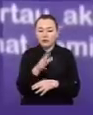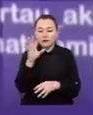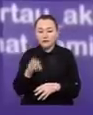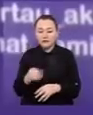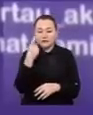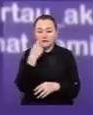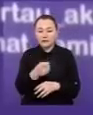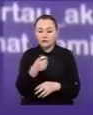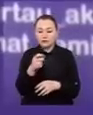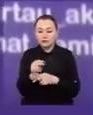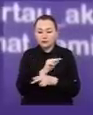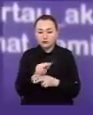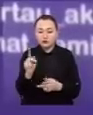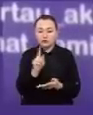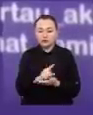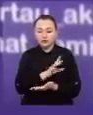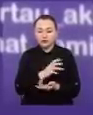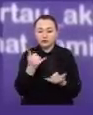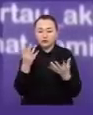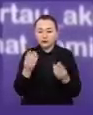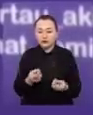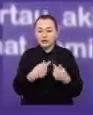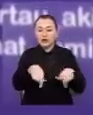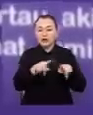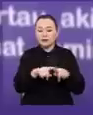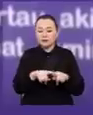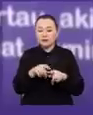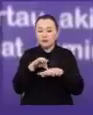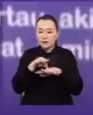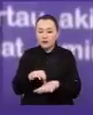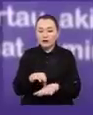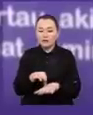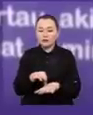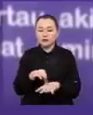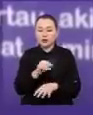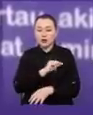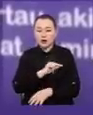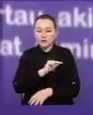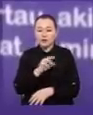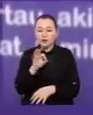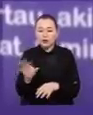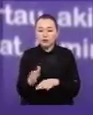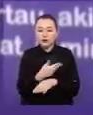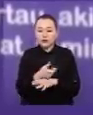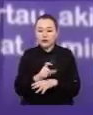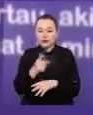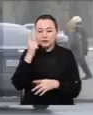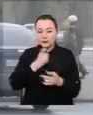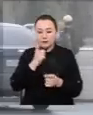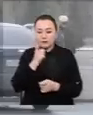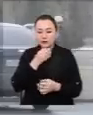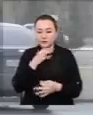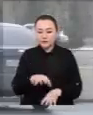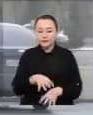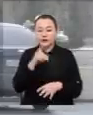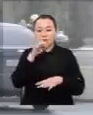замечаний. На сегодняшний день подрядной организации проводятся работы по устранению данных замечаний.